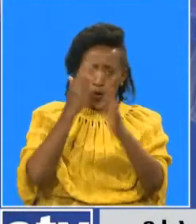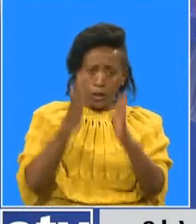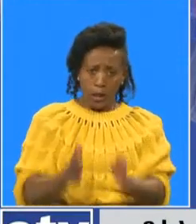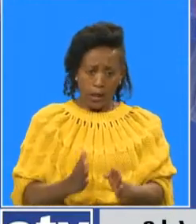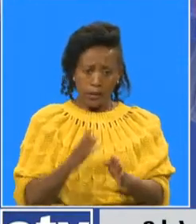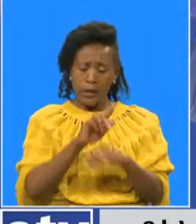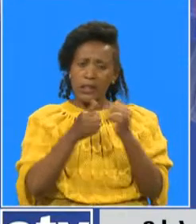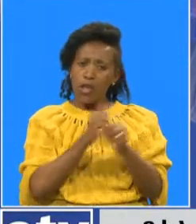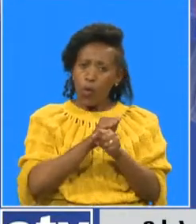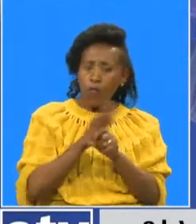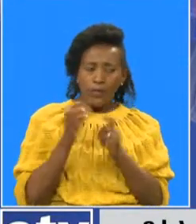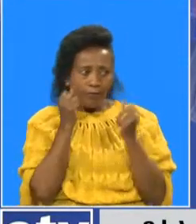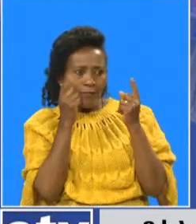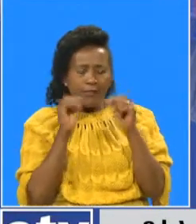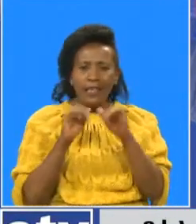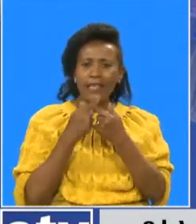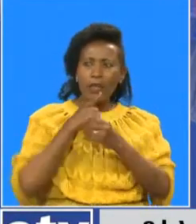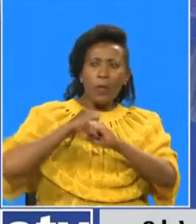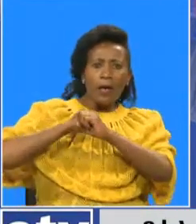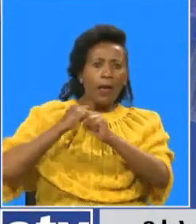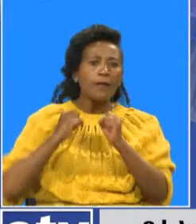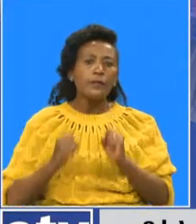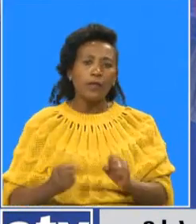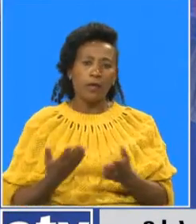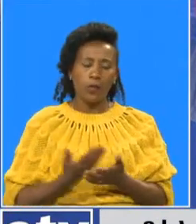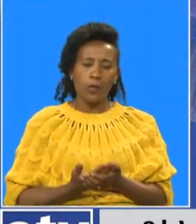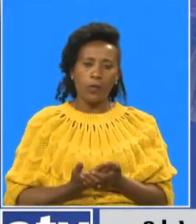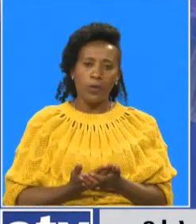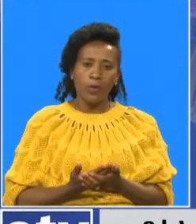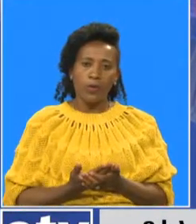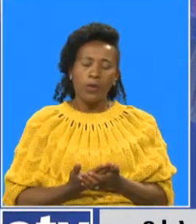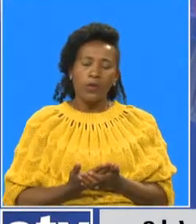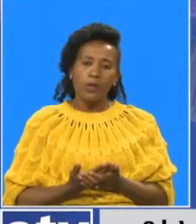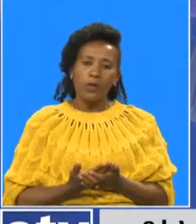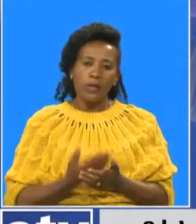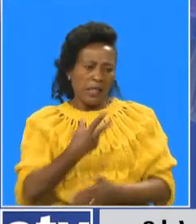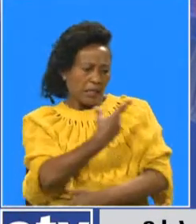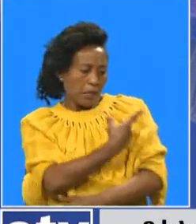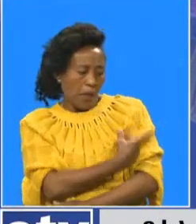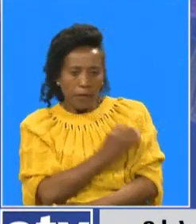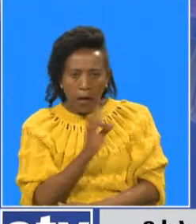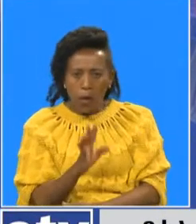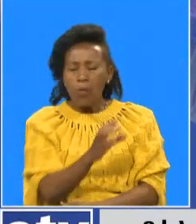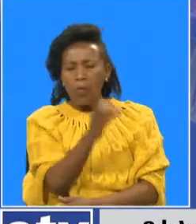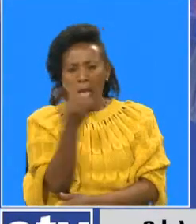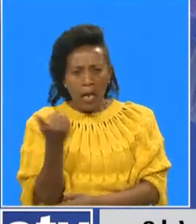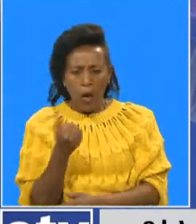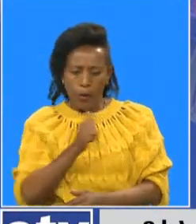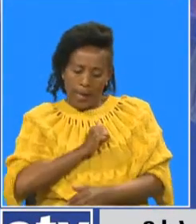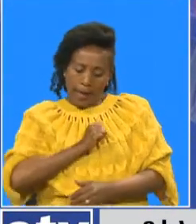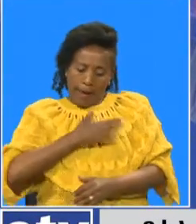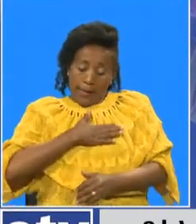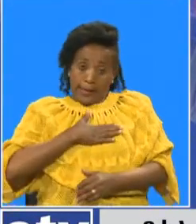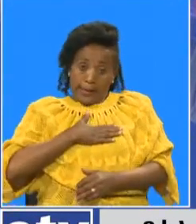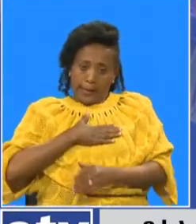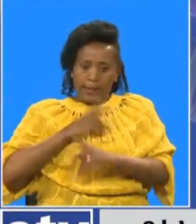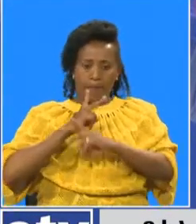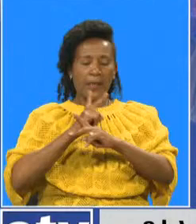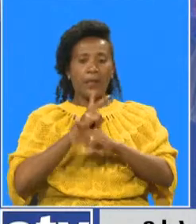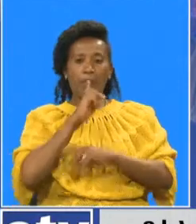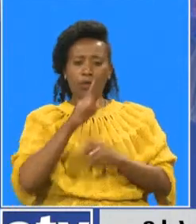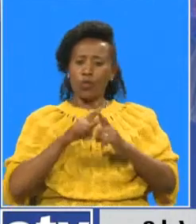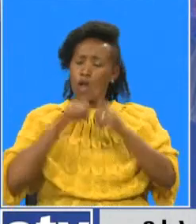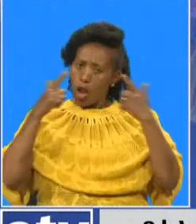ሰራተኛ ስለ ኮቪድ አንደርስታንድ እንዴት ነው መከላከል የሚቻለው? ክትባትም የለውም ሌላ የለውም የራስን መጠበቅ